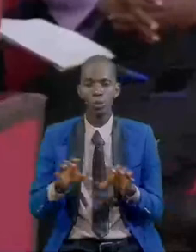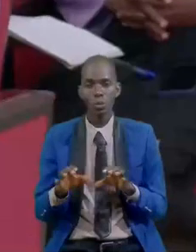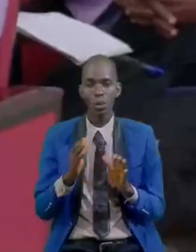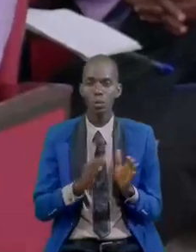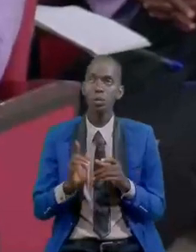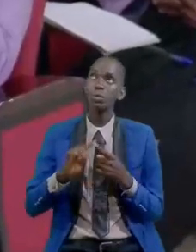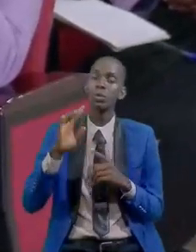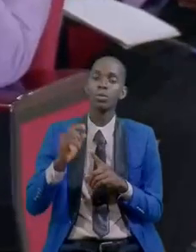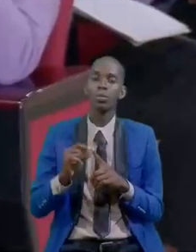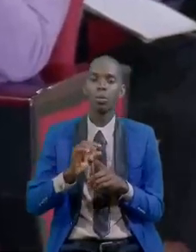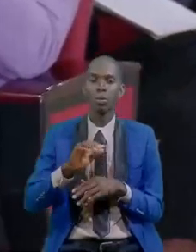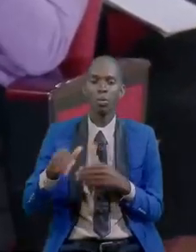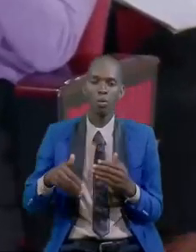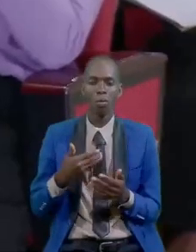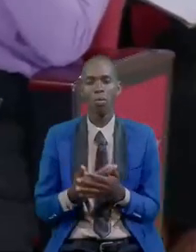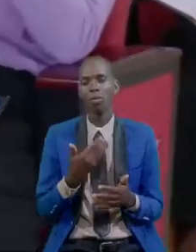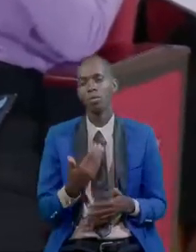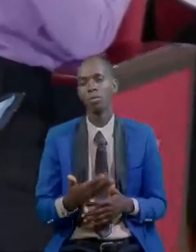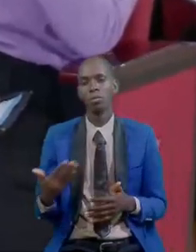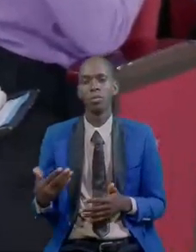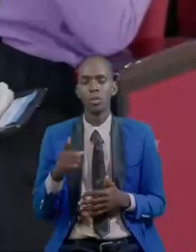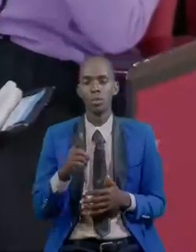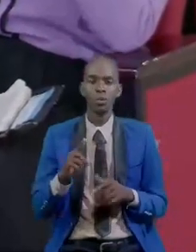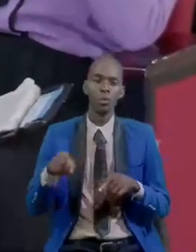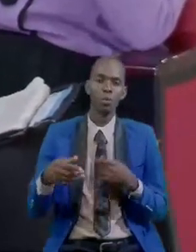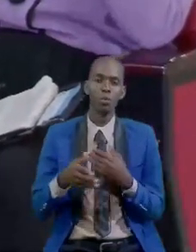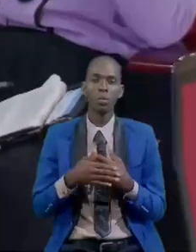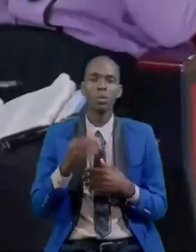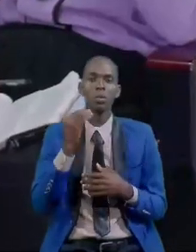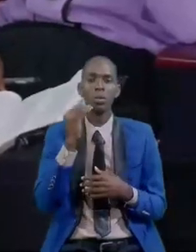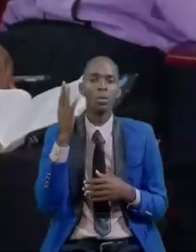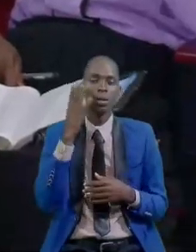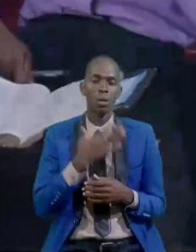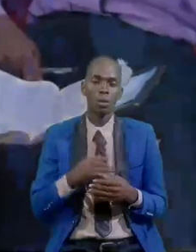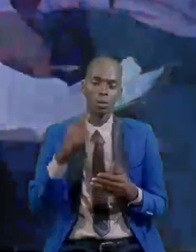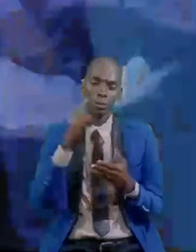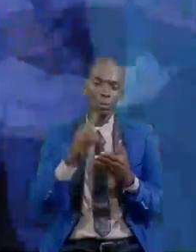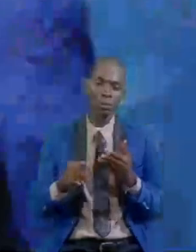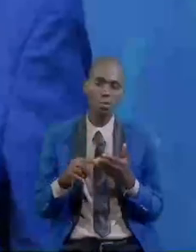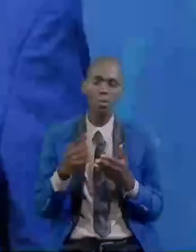parole? Tu dois retourner à la maison examiner ce que tu fais.